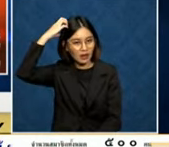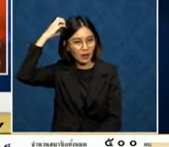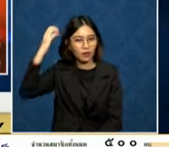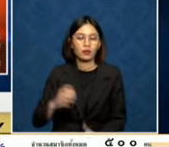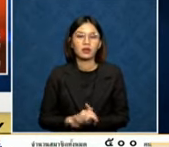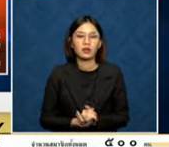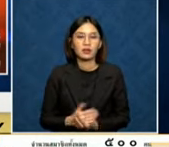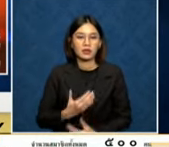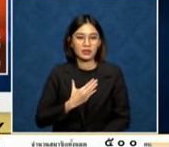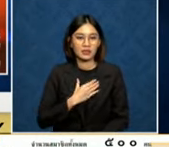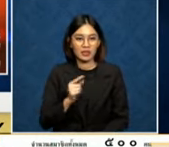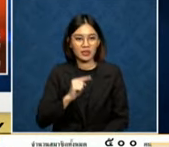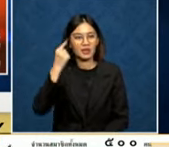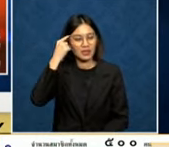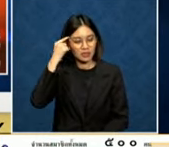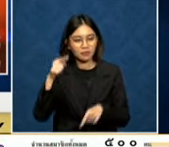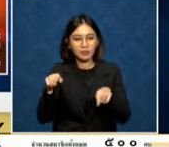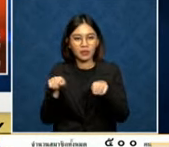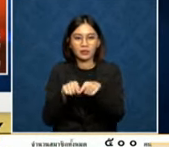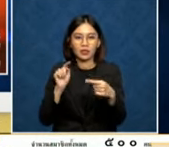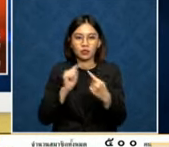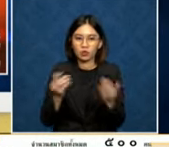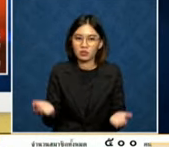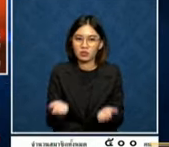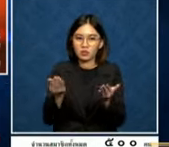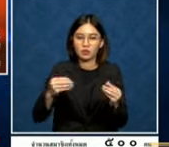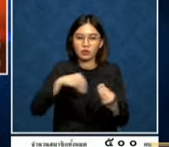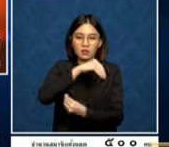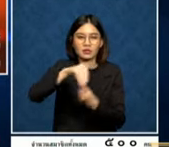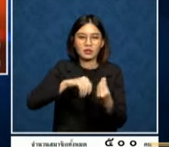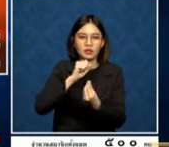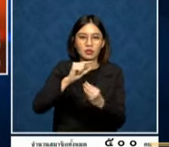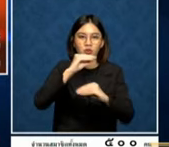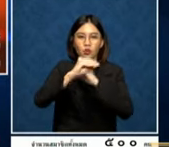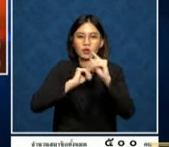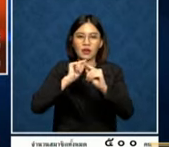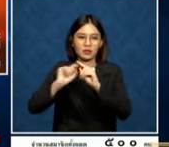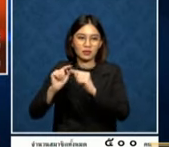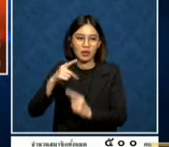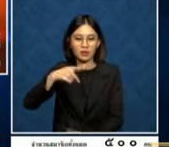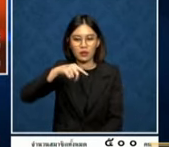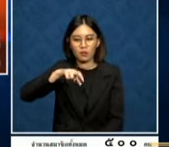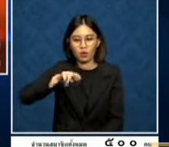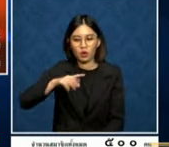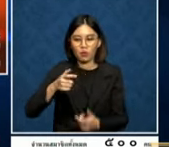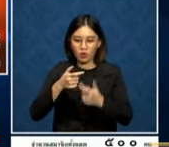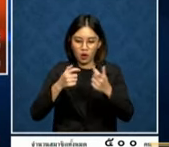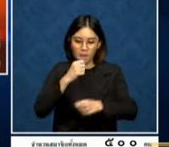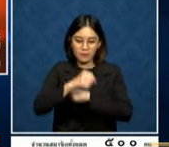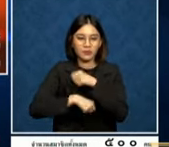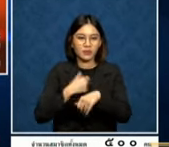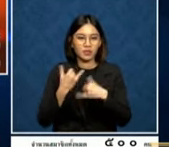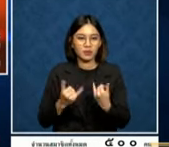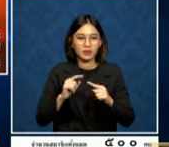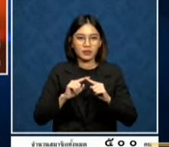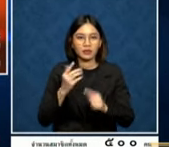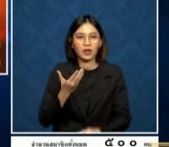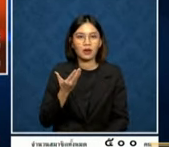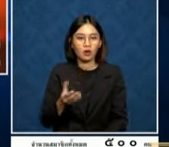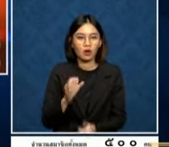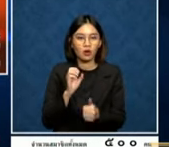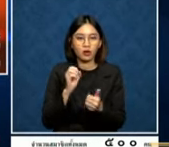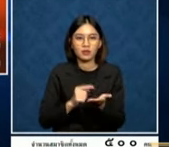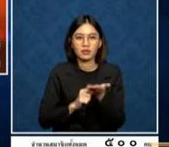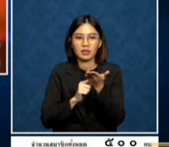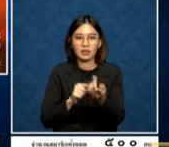โดยส่วนตัวนะคะดิฉันเห็นด้วยค่ะในการกระตุ้นเศรษฐกิจด้วยโครงการต่างๆในร่างพรบปีนี้นะคะแต่ขอเสนอนะคะไป